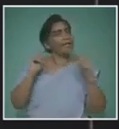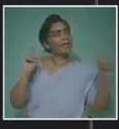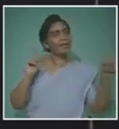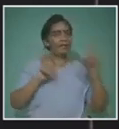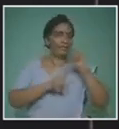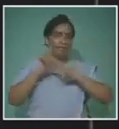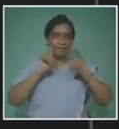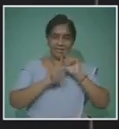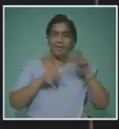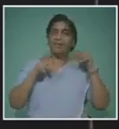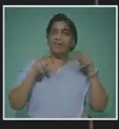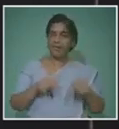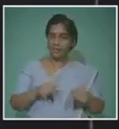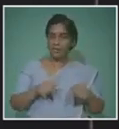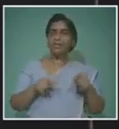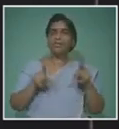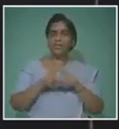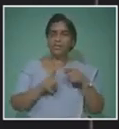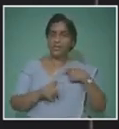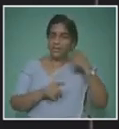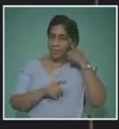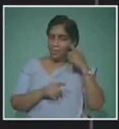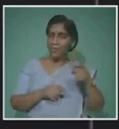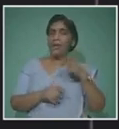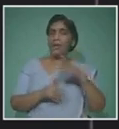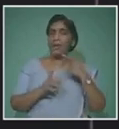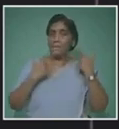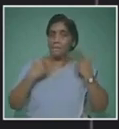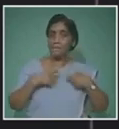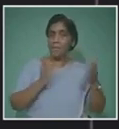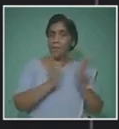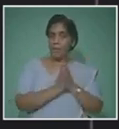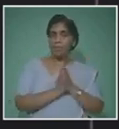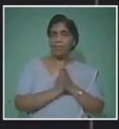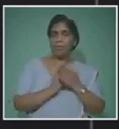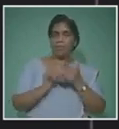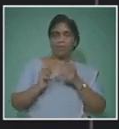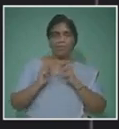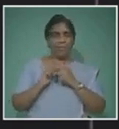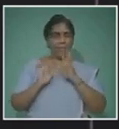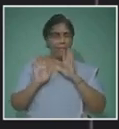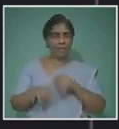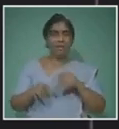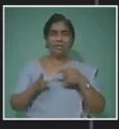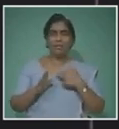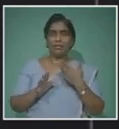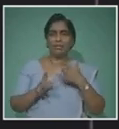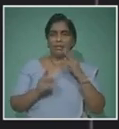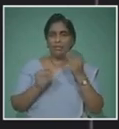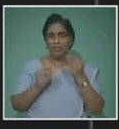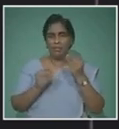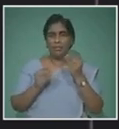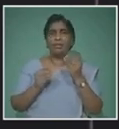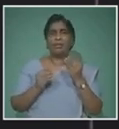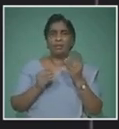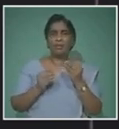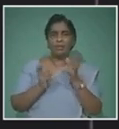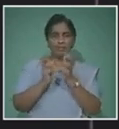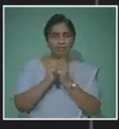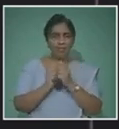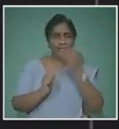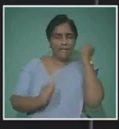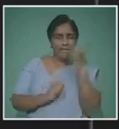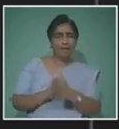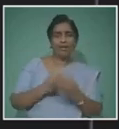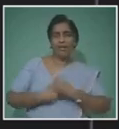කරන්න යන්නේ දැන් එතුමා මම දන්න එතුමා රාජපක්ෂලාගේ උදාහසරත් ලක් වෙලා තියෙන ලාවේ වැඩි නිකම් පොඩ්ඩක් එතුමා මිරිකලා අසරණ